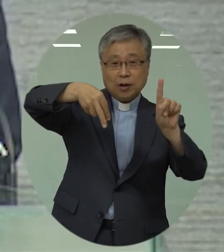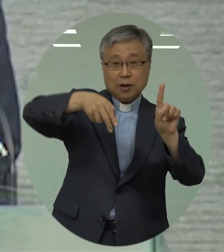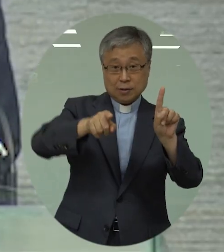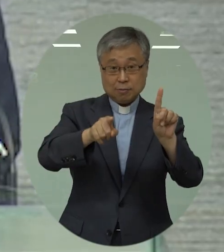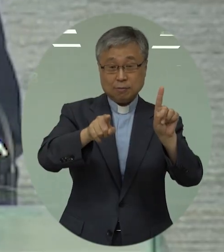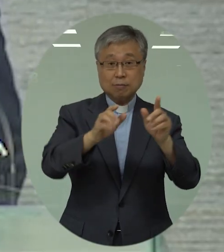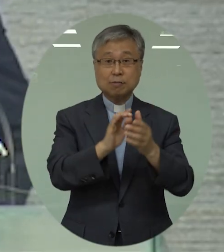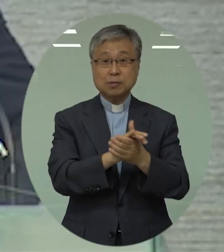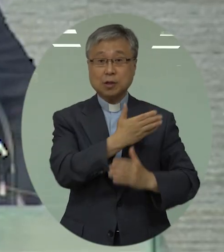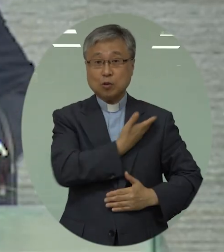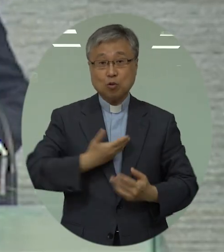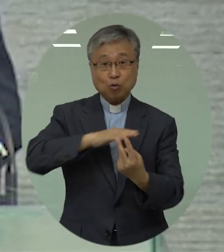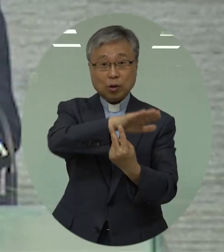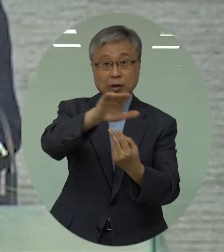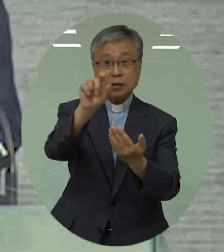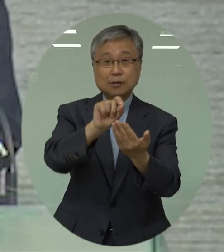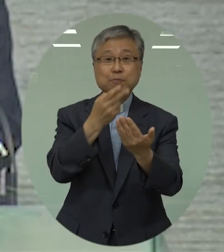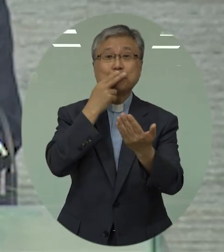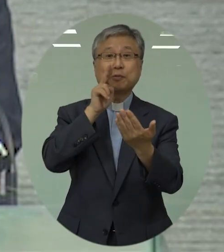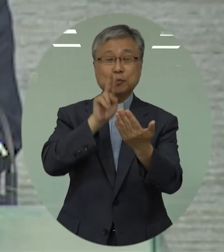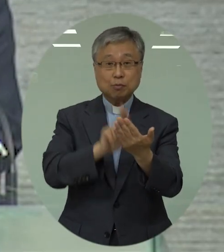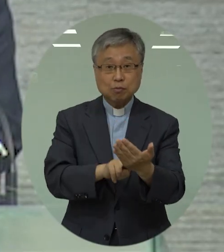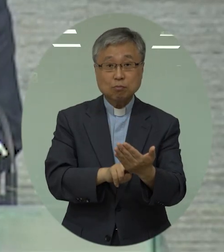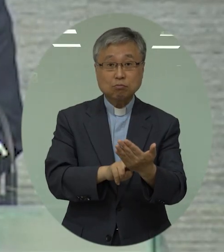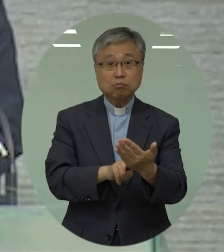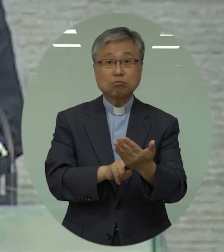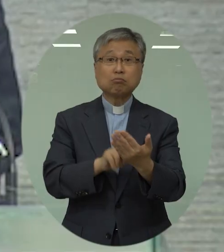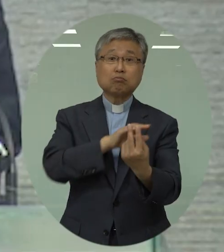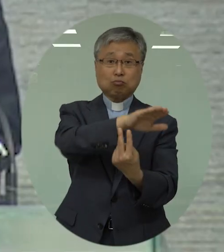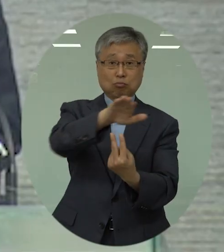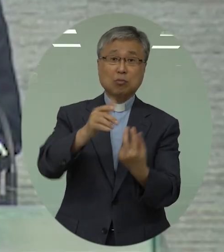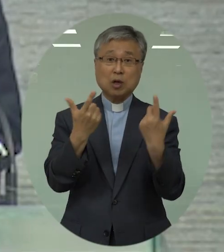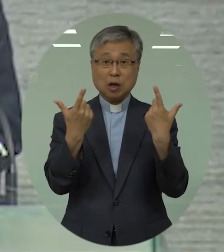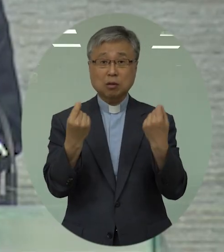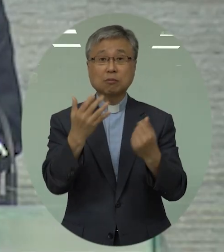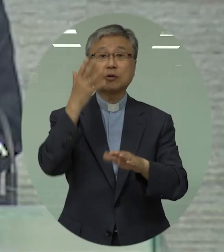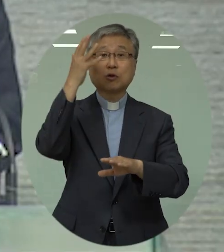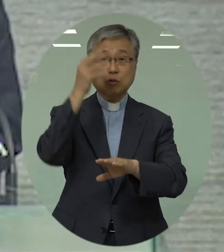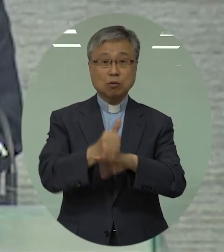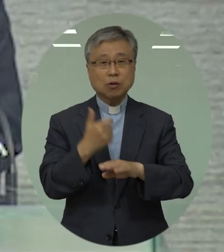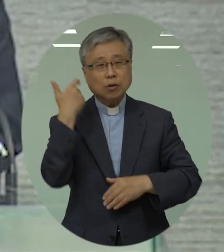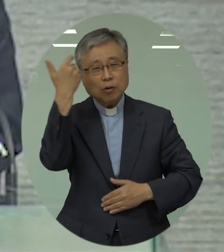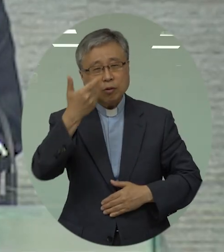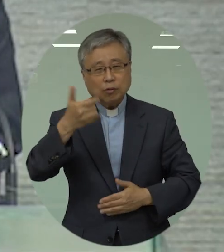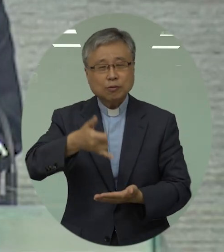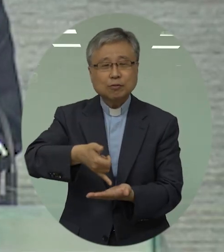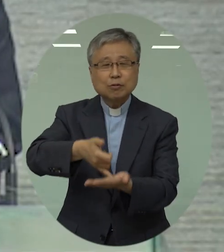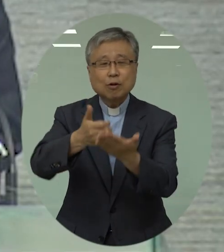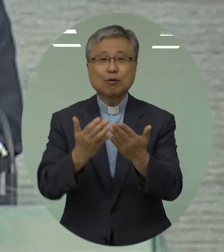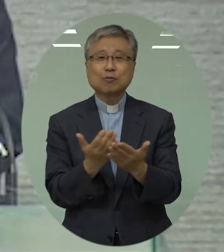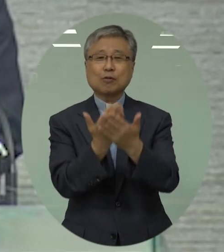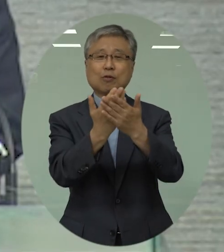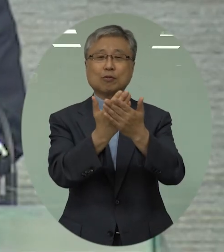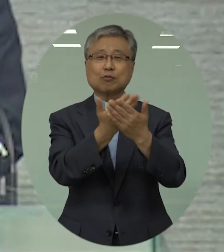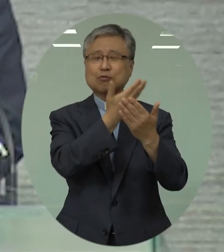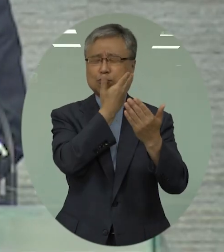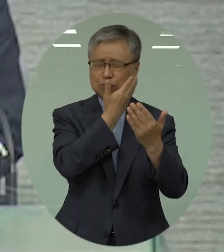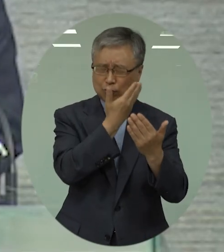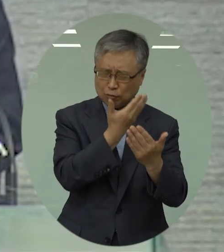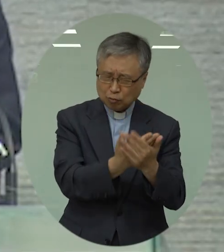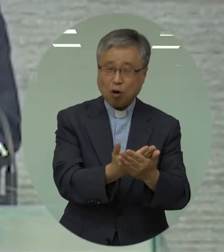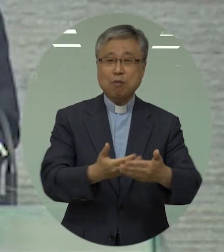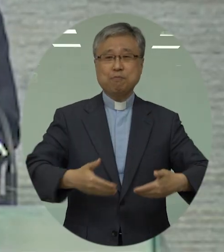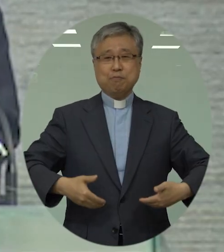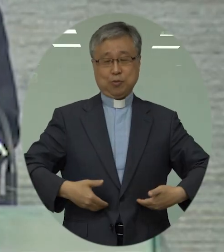요한이 쓴 편지죠. 근데 요한도 여기서 같은 결론, 영적 성숙의 중요성과